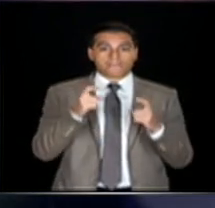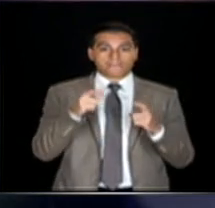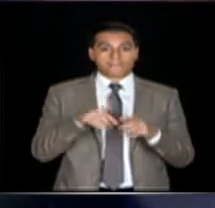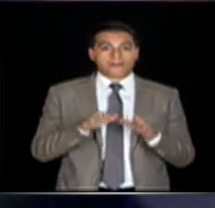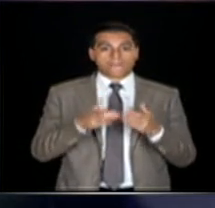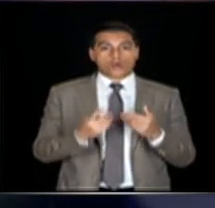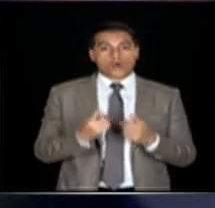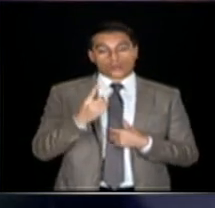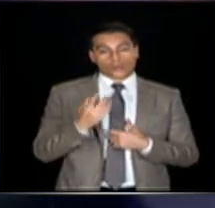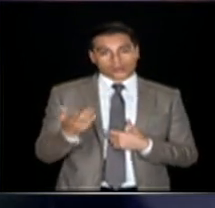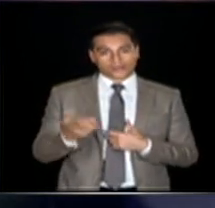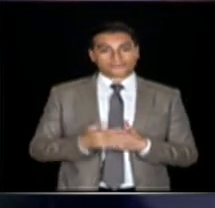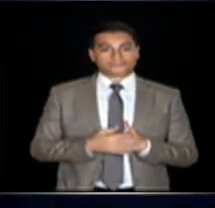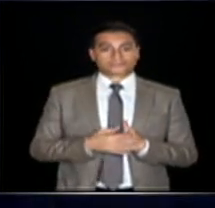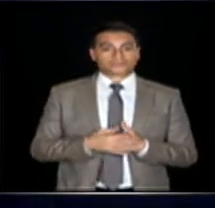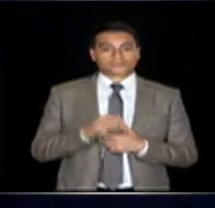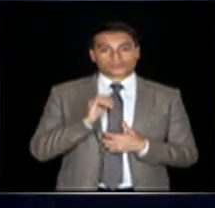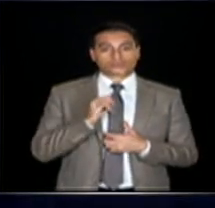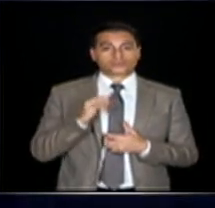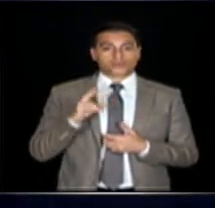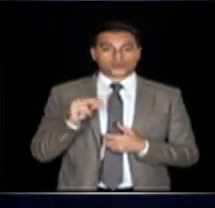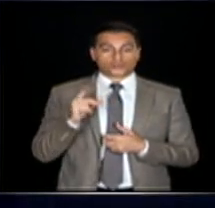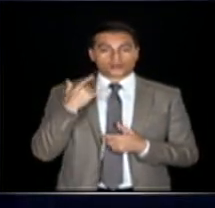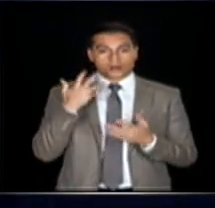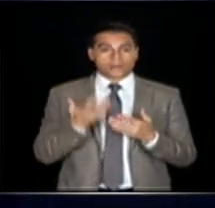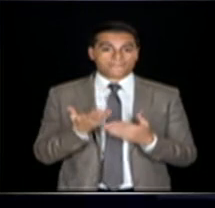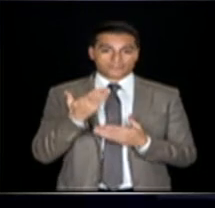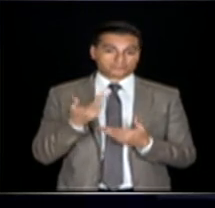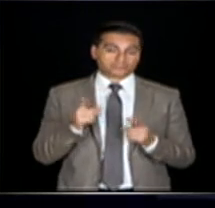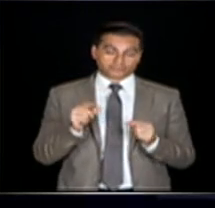المجموعة الاولى 520. 520 نقطة.